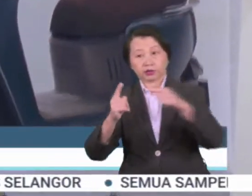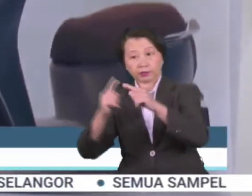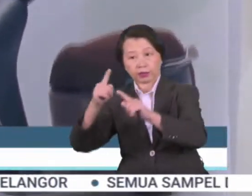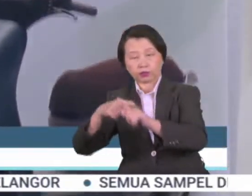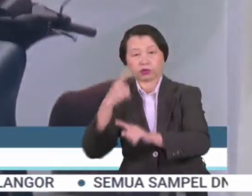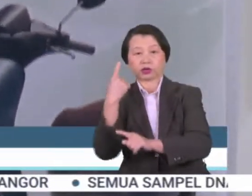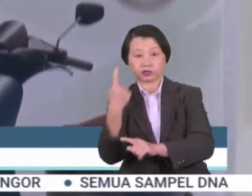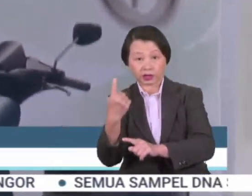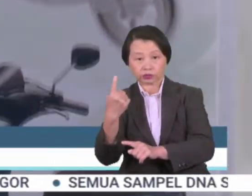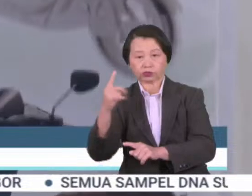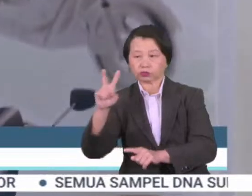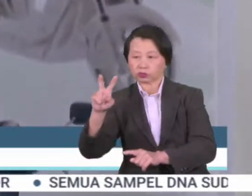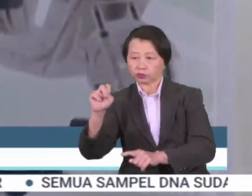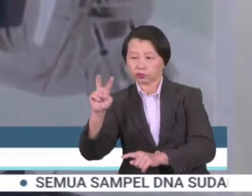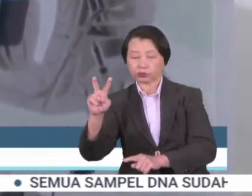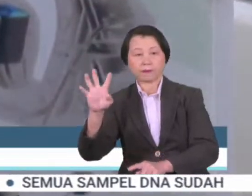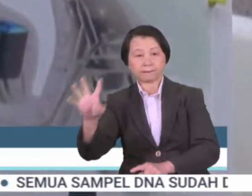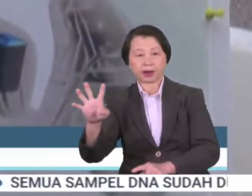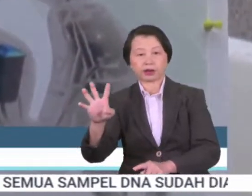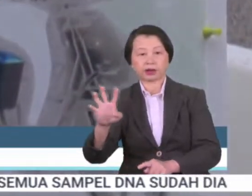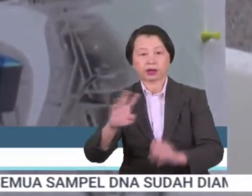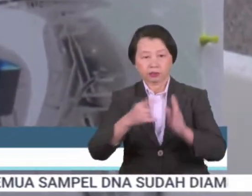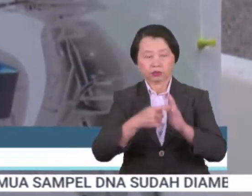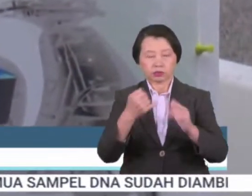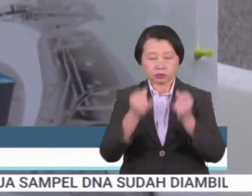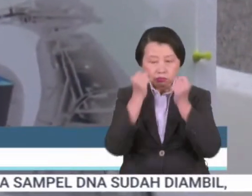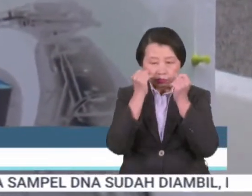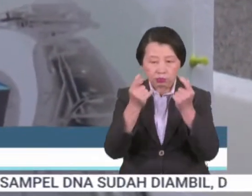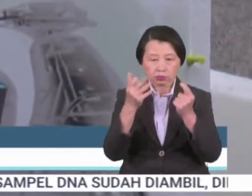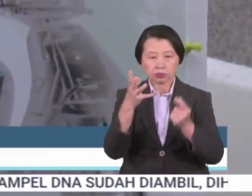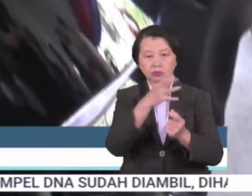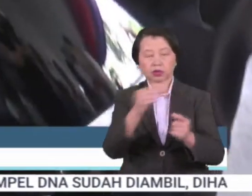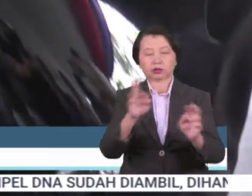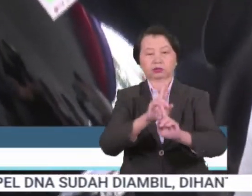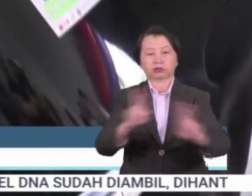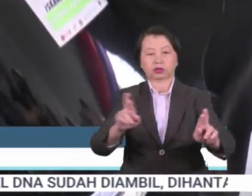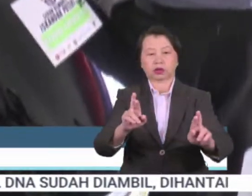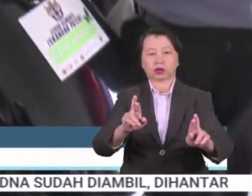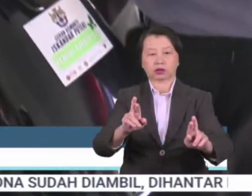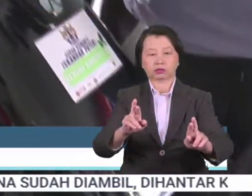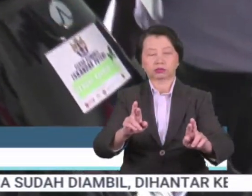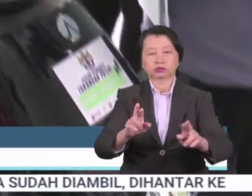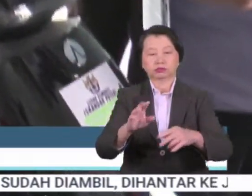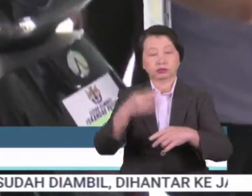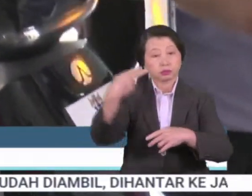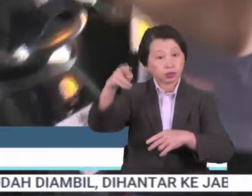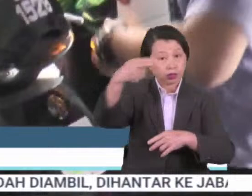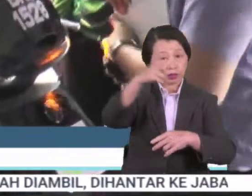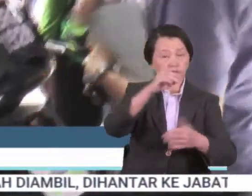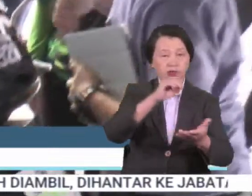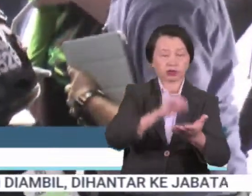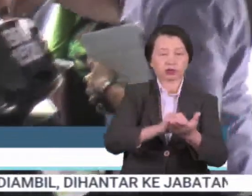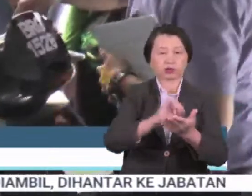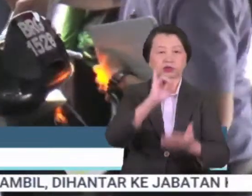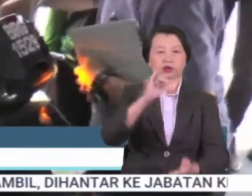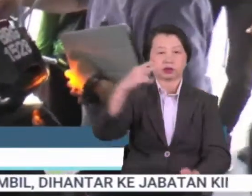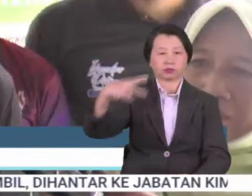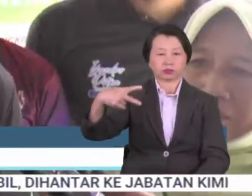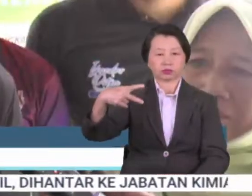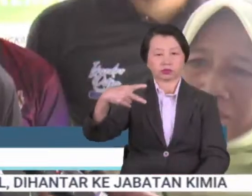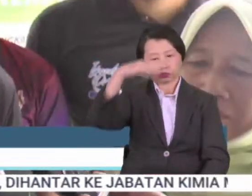J 2024 ia menekankan kesedaran dan penyidikan mobiliti hijau di Iskandar